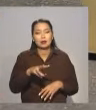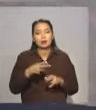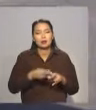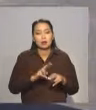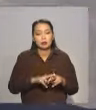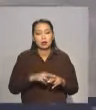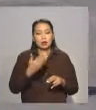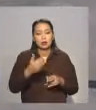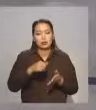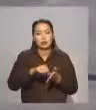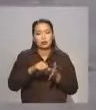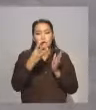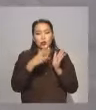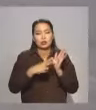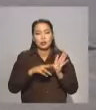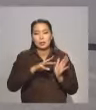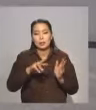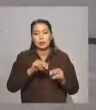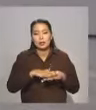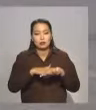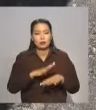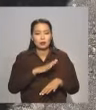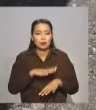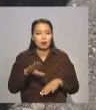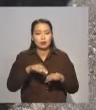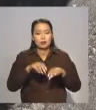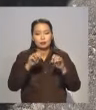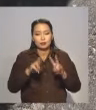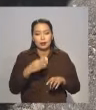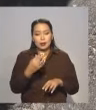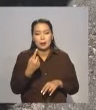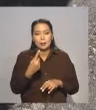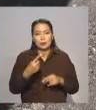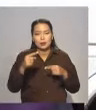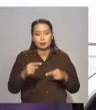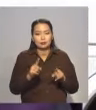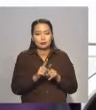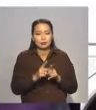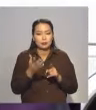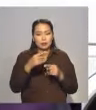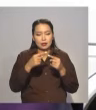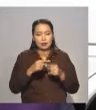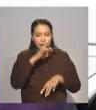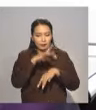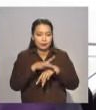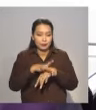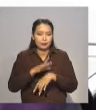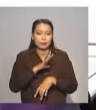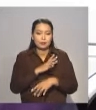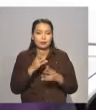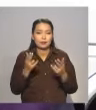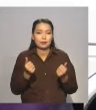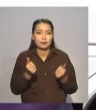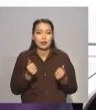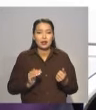бөлінген. Тұрғындар шағымнан кейін жолды тексеруге шыққан мамандар бірқатар бұлақтың бетін ашты. Специалистами филиала.